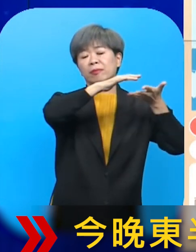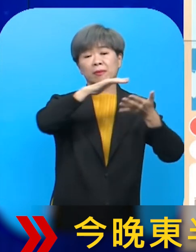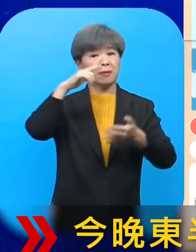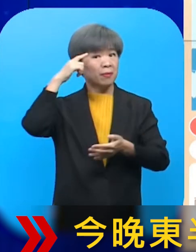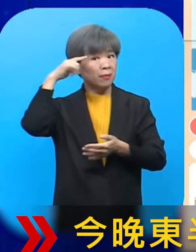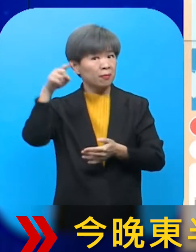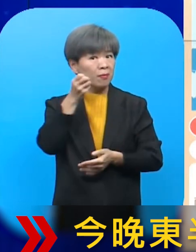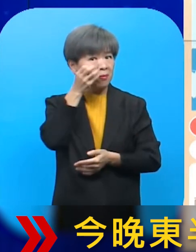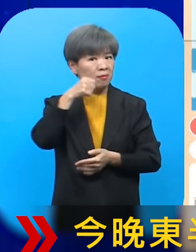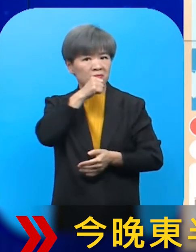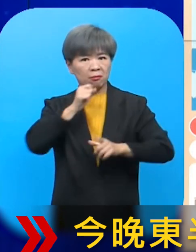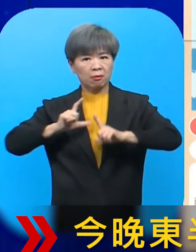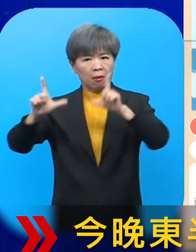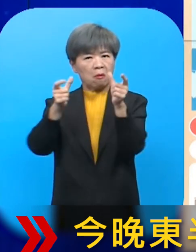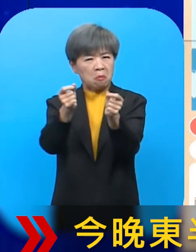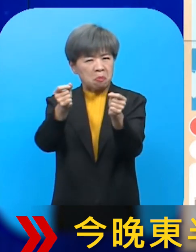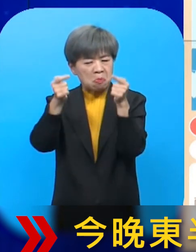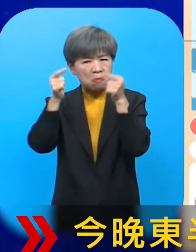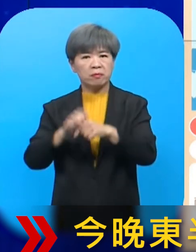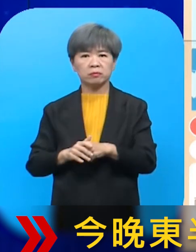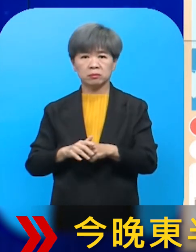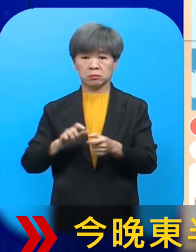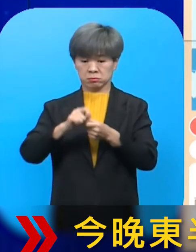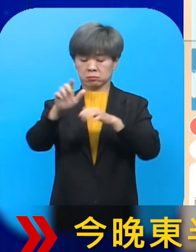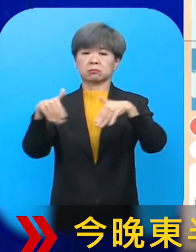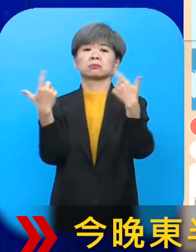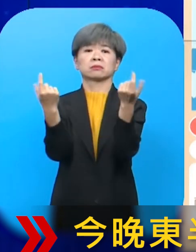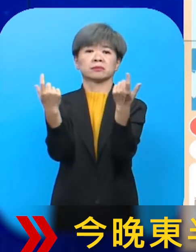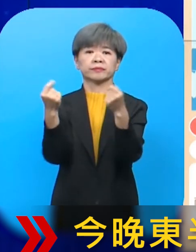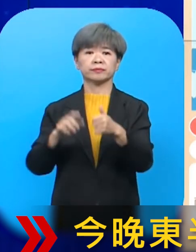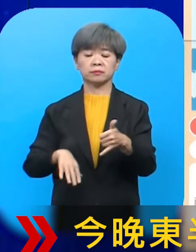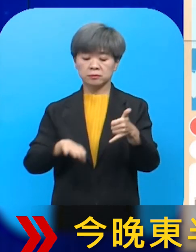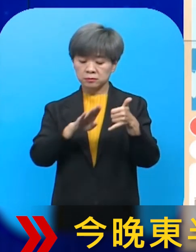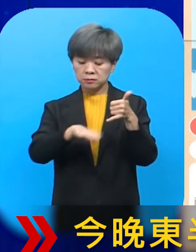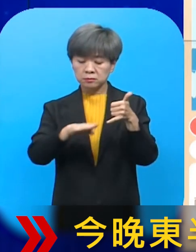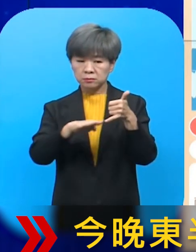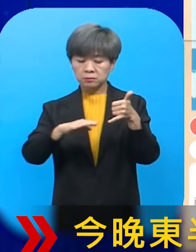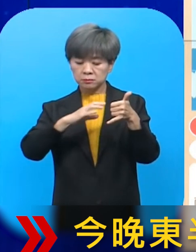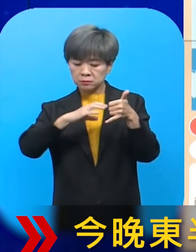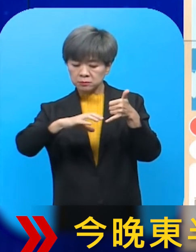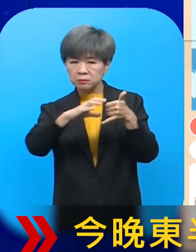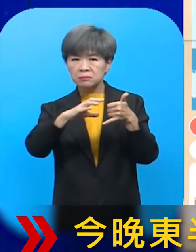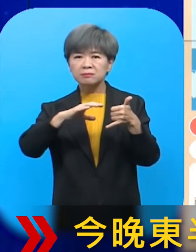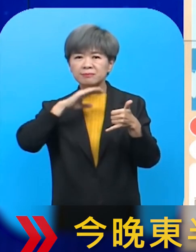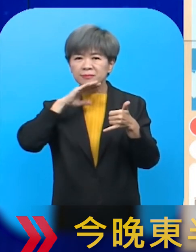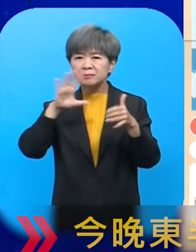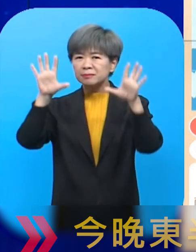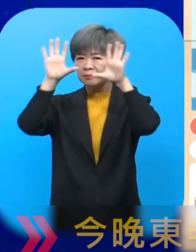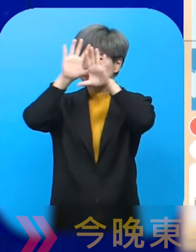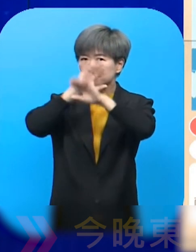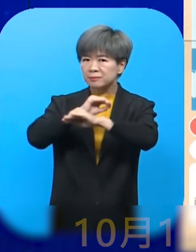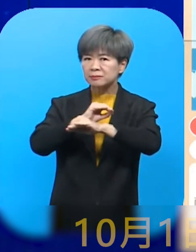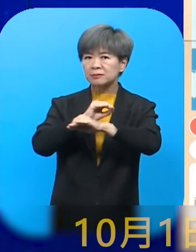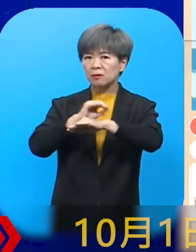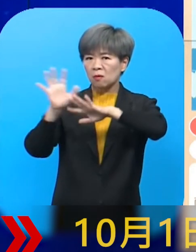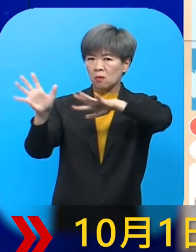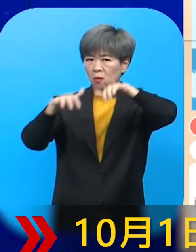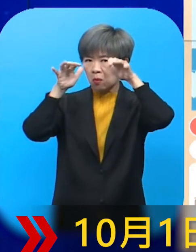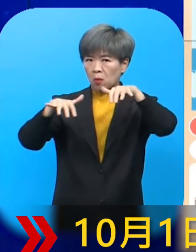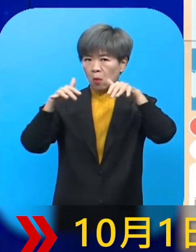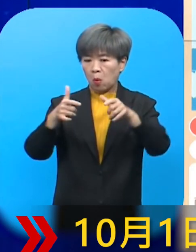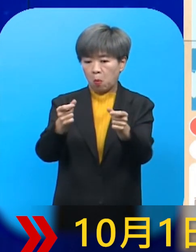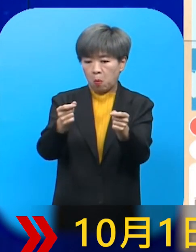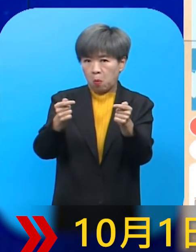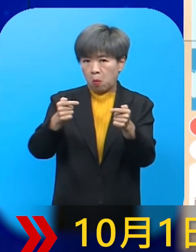下雨会越来越剧烈，恒春半岛也是越来越剧烈，而南部地区时间是越晚的时候，风雨会越来越